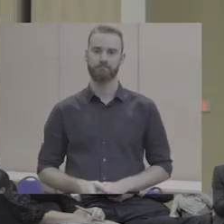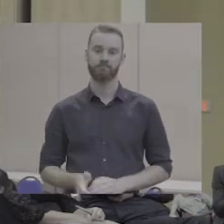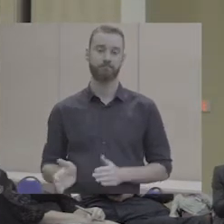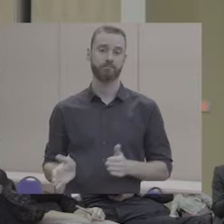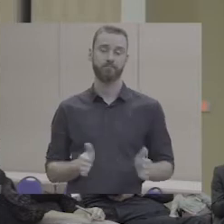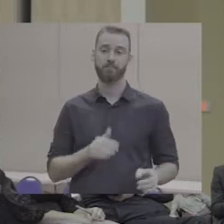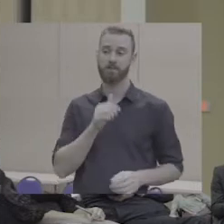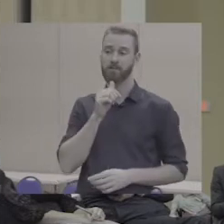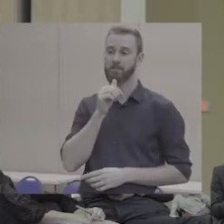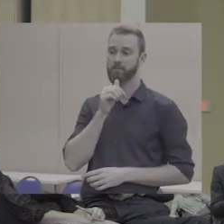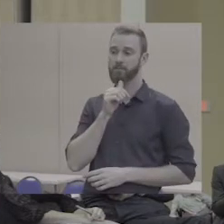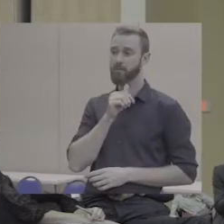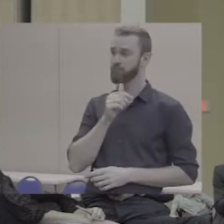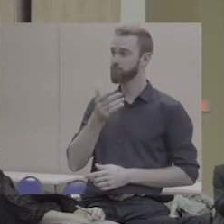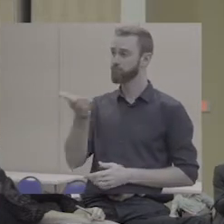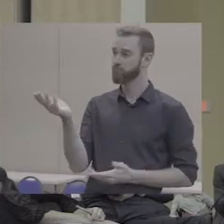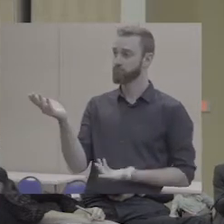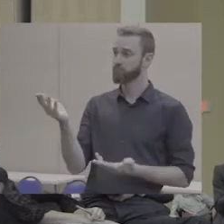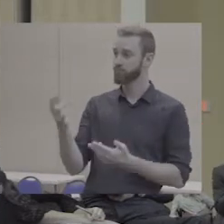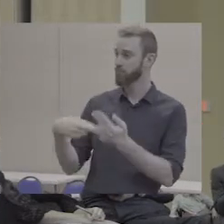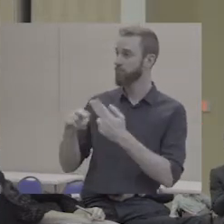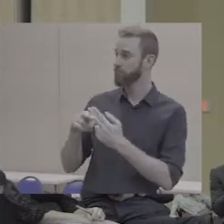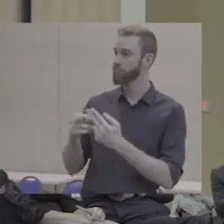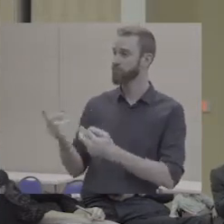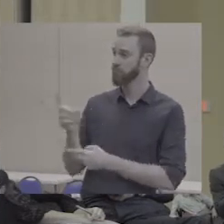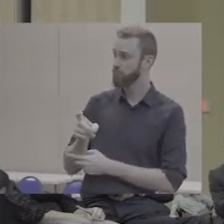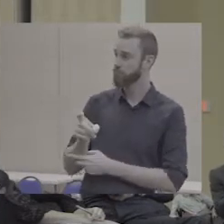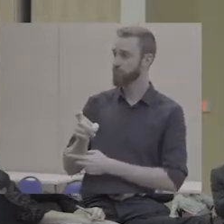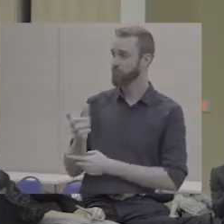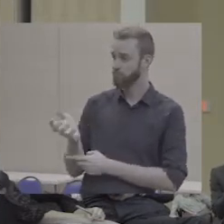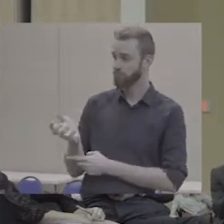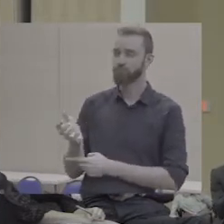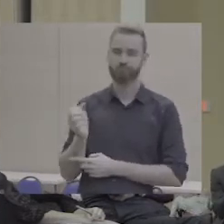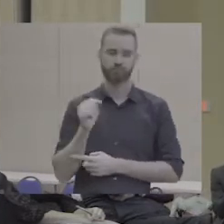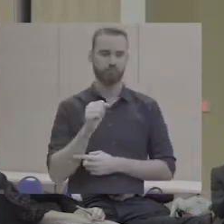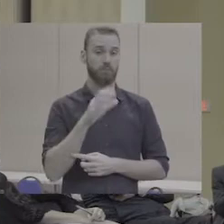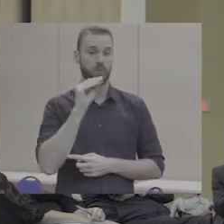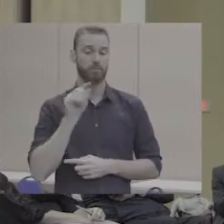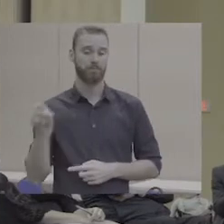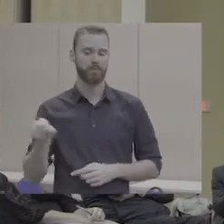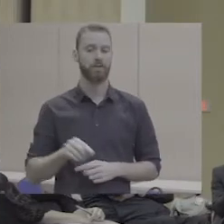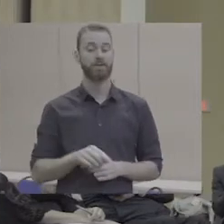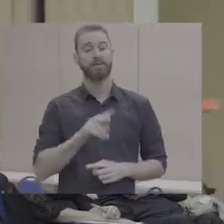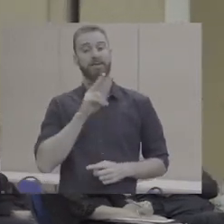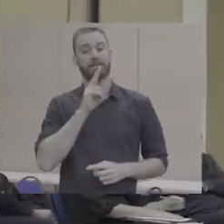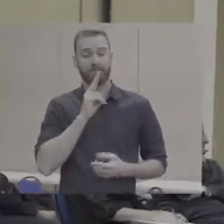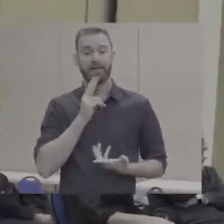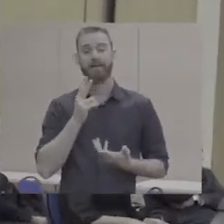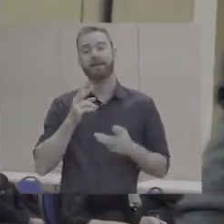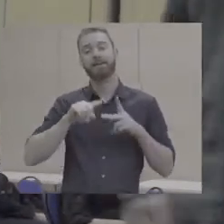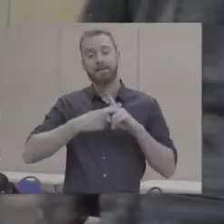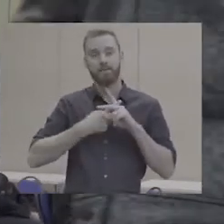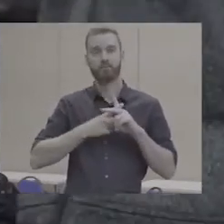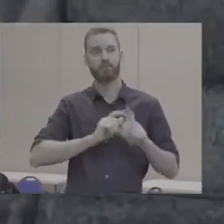Donc, peut-être une réaction sur ce commentaire, question? Oui. En fait, on a réussi à intégrer du